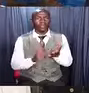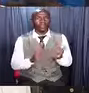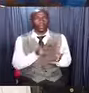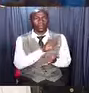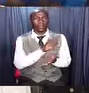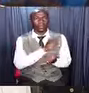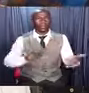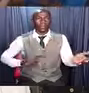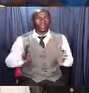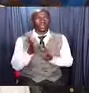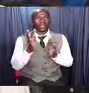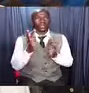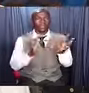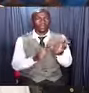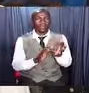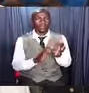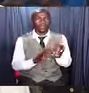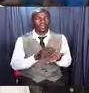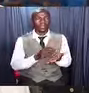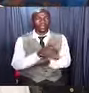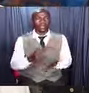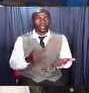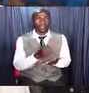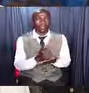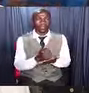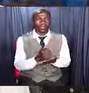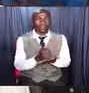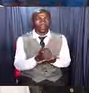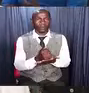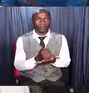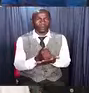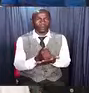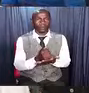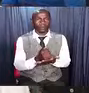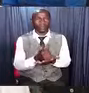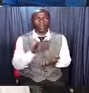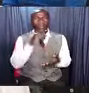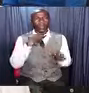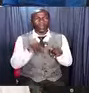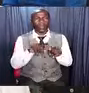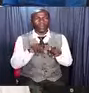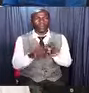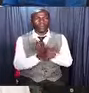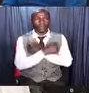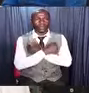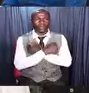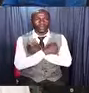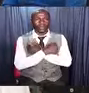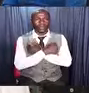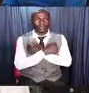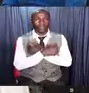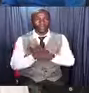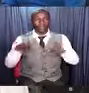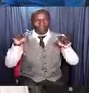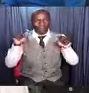Yesu asifiwe sana. Amen. Amen. Amen. Ndugu zangu wapendwa. My dear brethren.